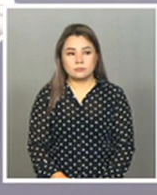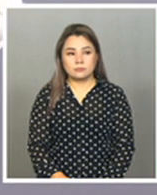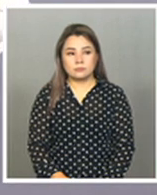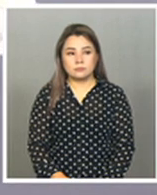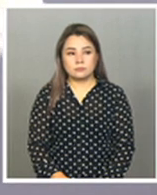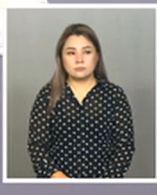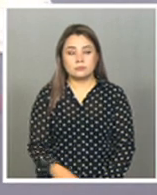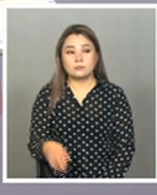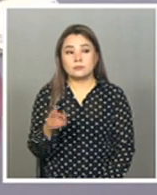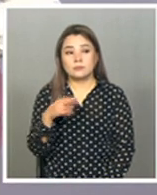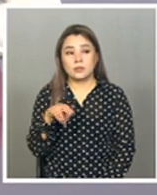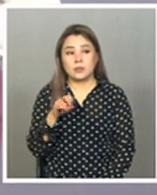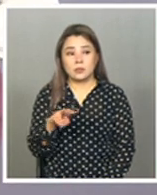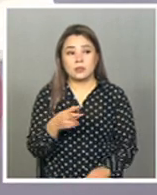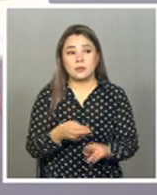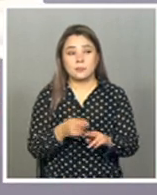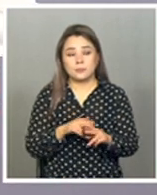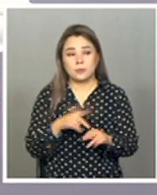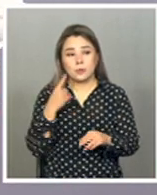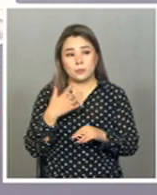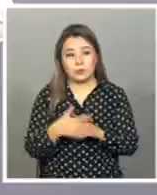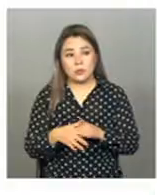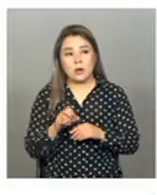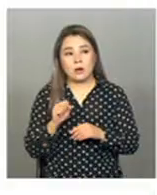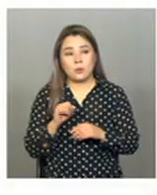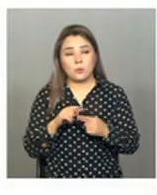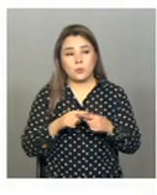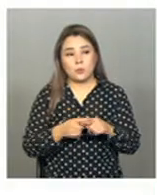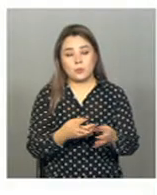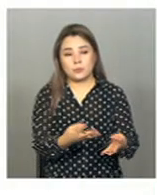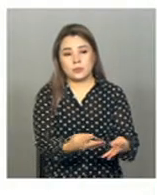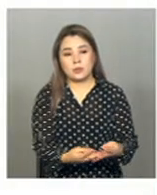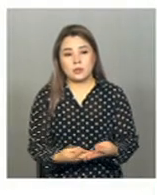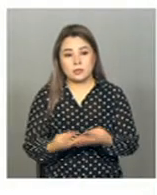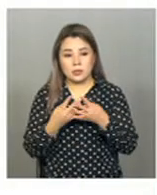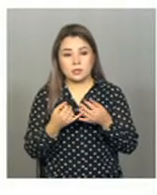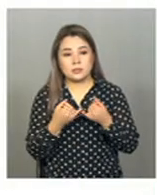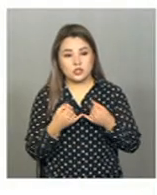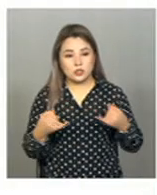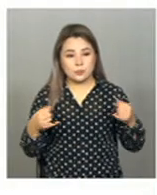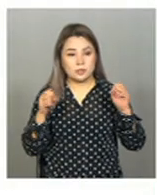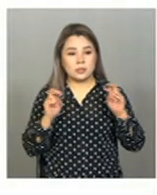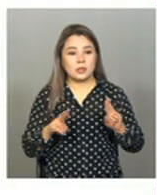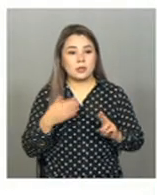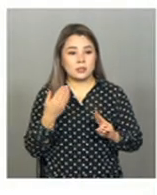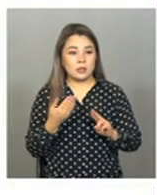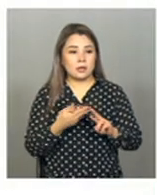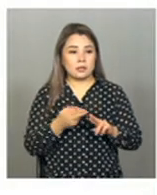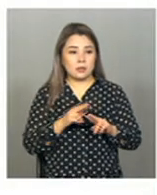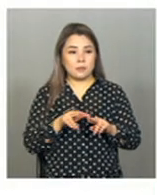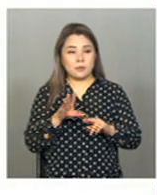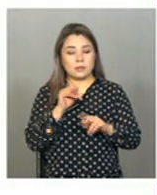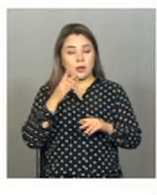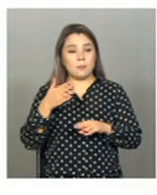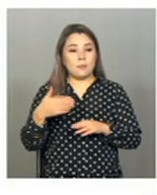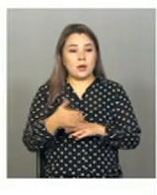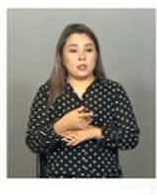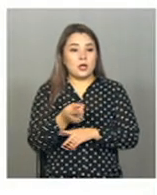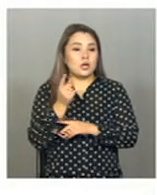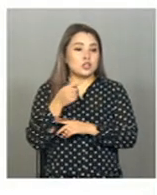Дел, оның мағынасы ау тоқуға арналған жіп. Бұл өздеріңіз біліп отырғандай балық